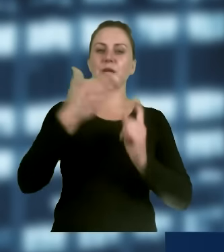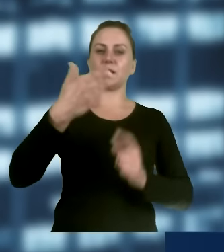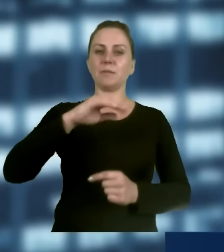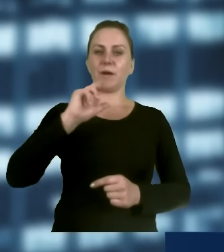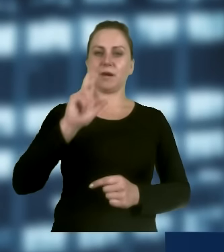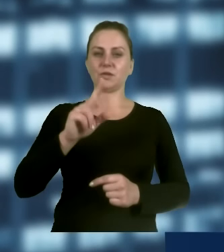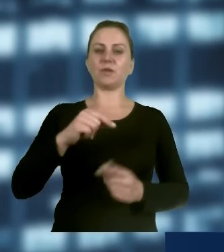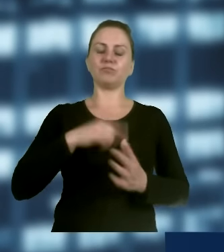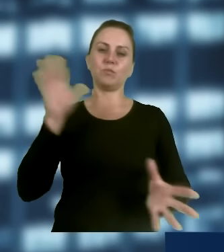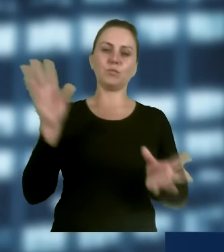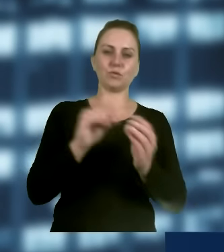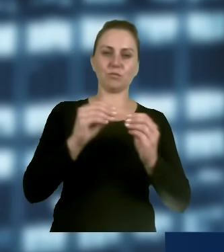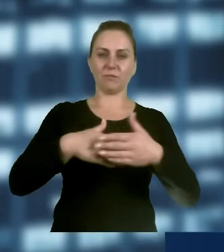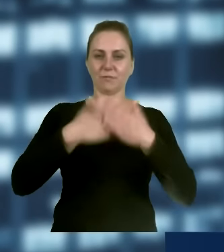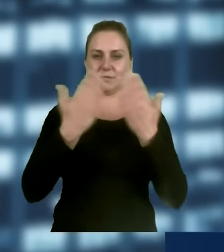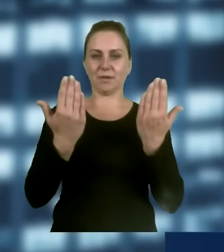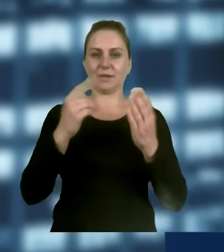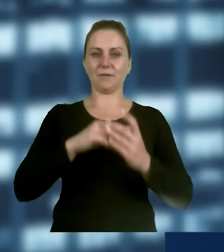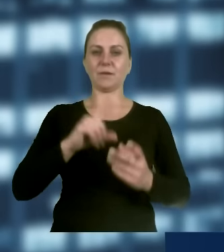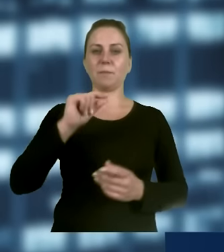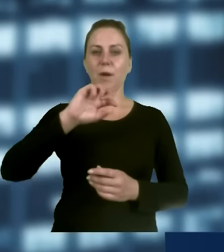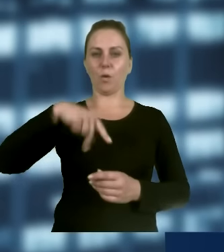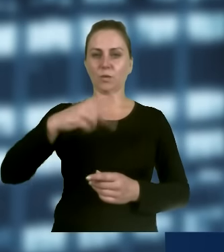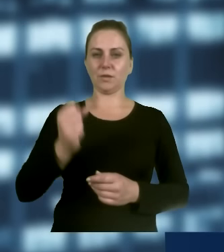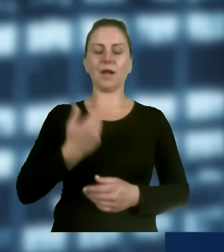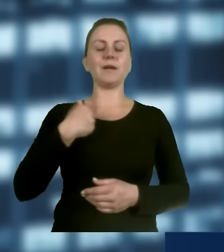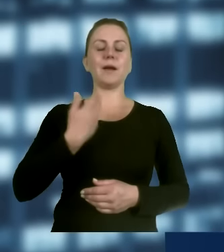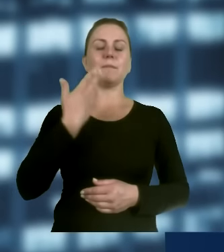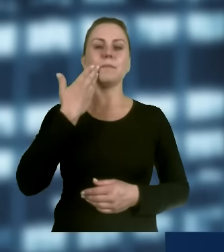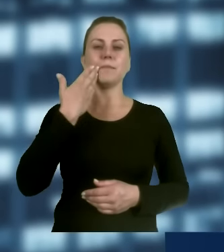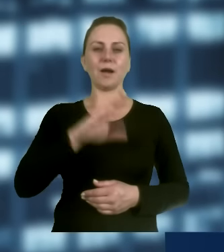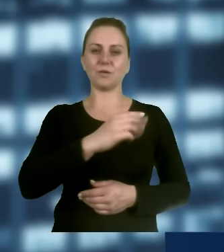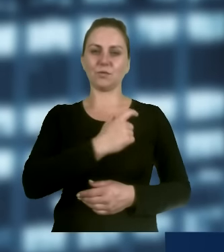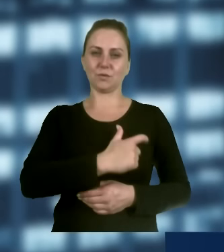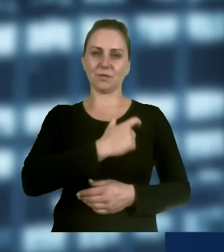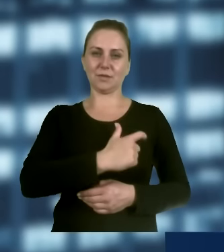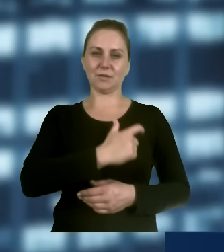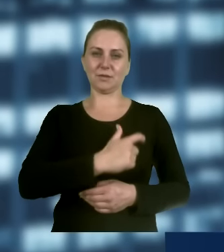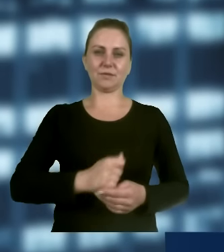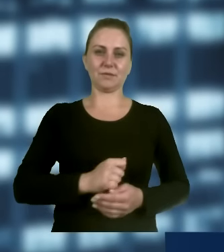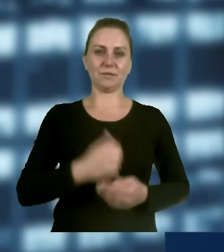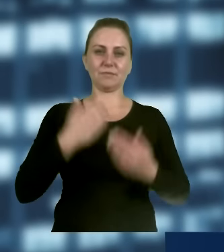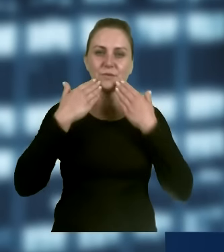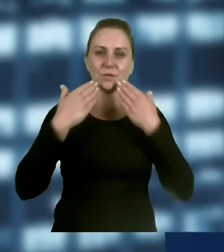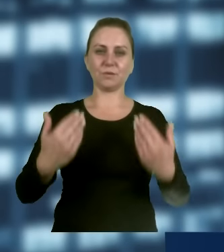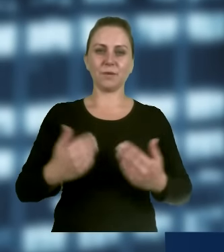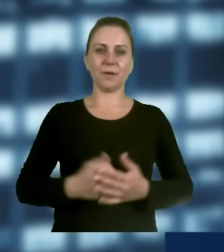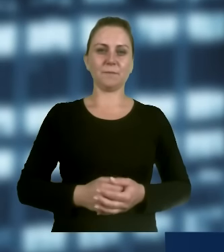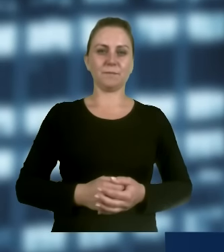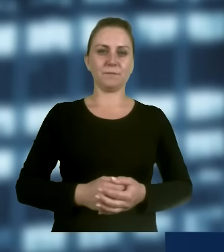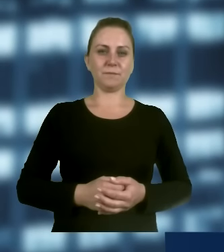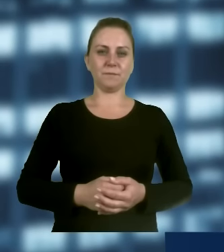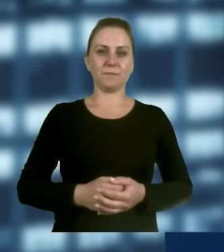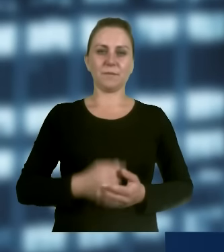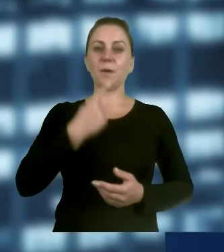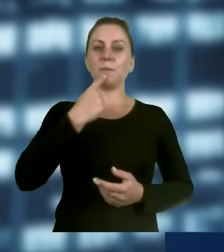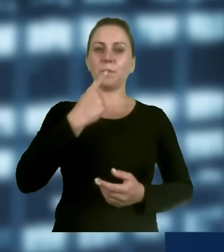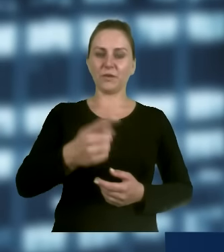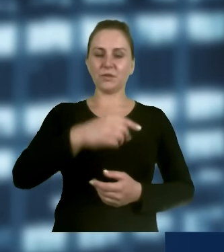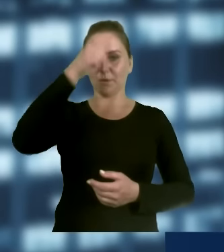dnia i Paulina. Ja państwu bardzo uprzejmie dziękuję. Paulina Bielińska. No co? Przecież powiedziałem